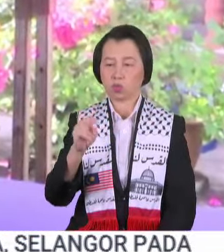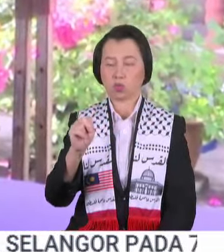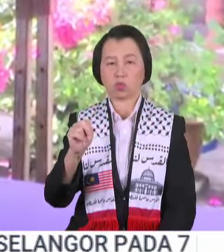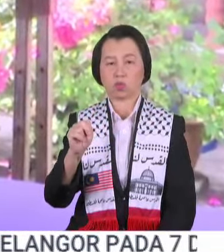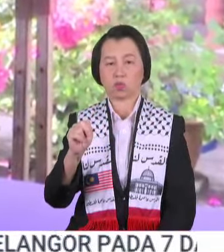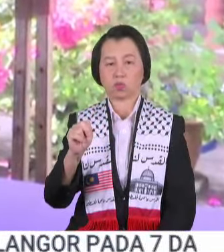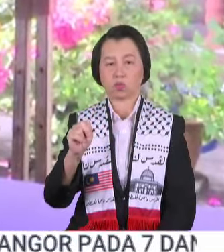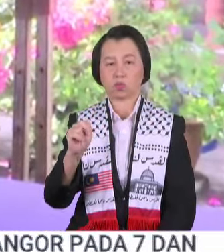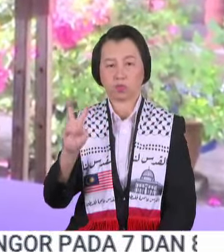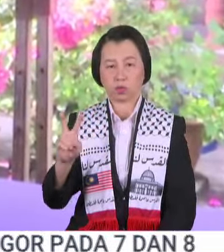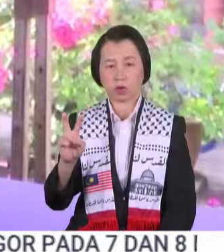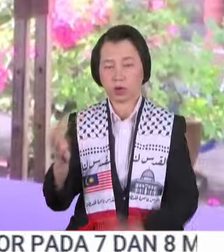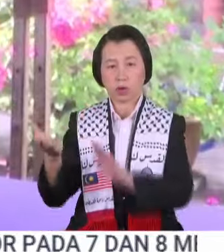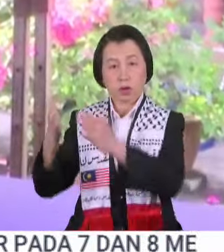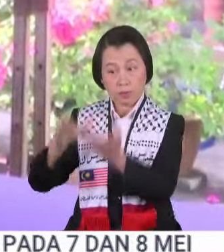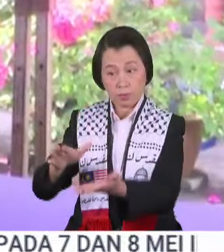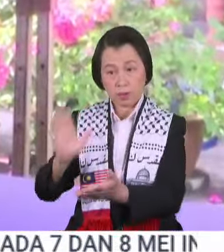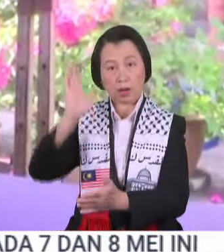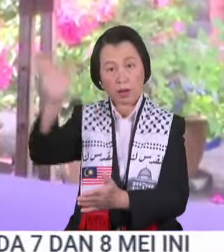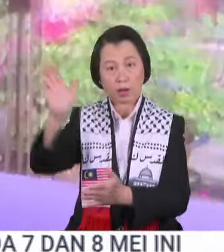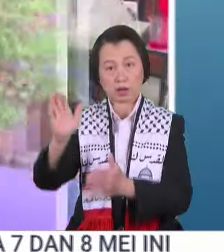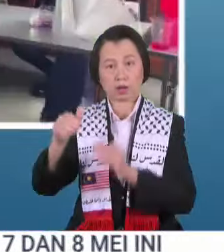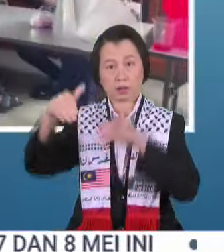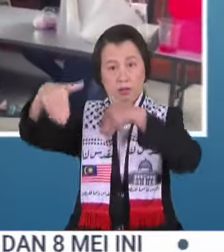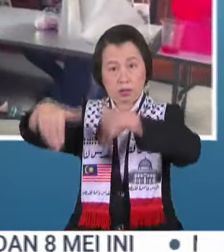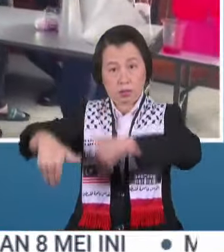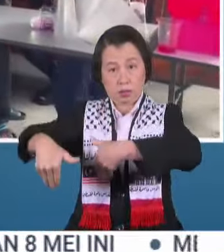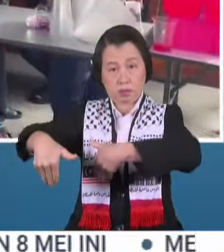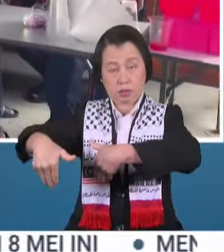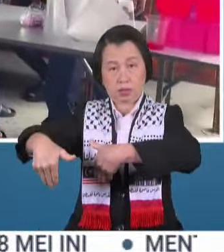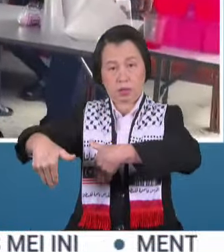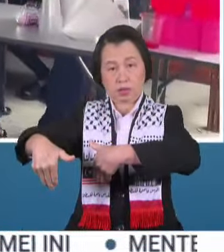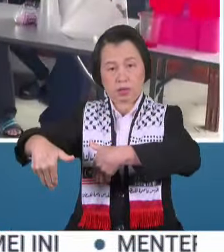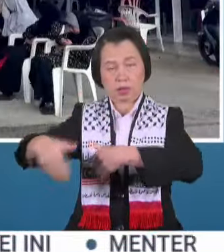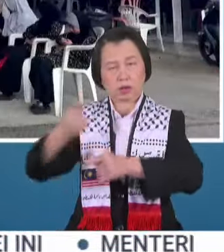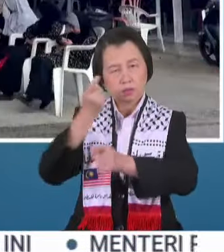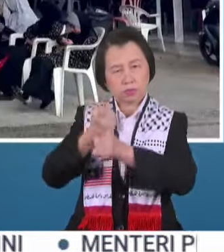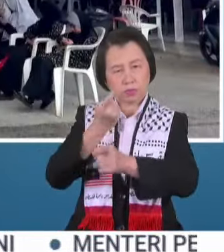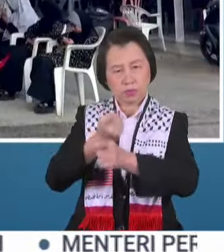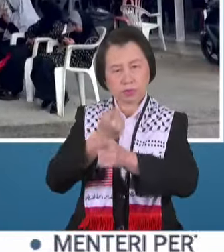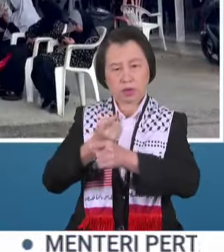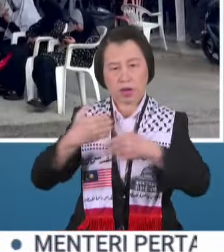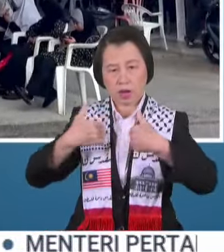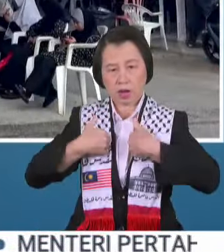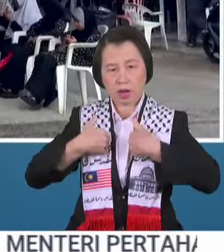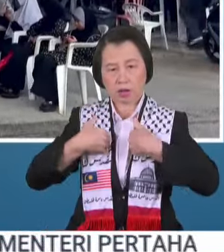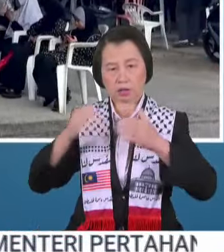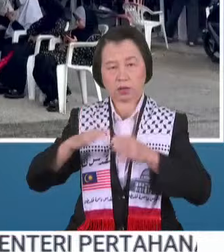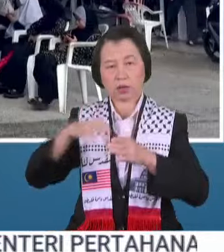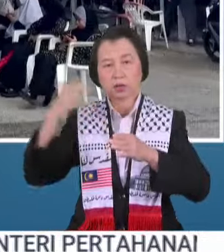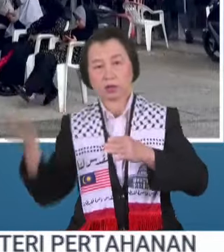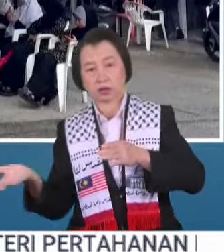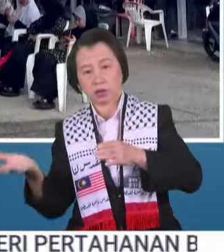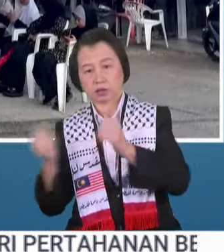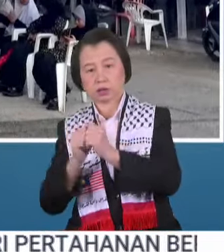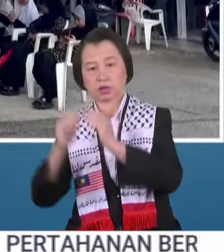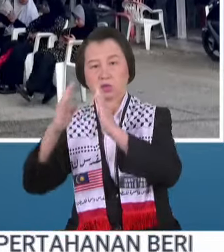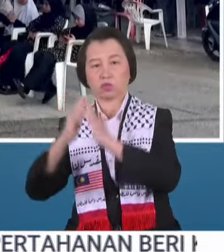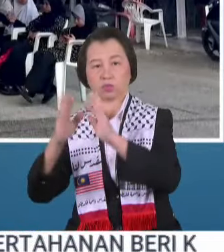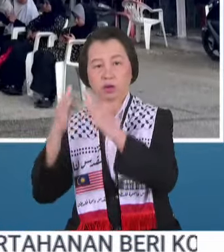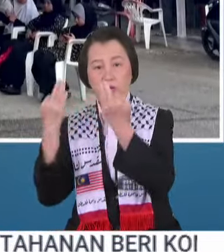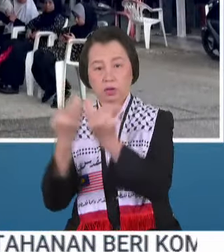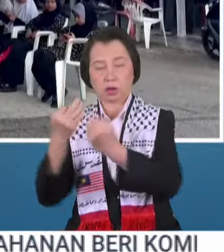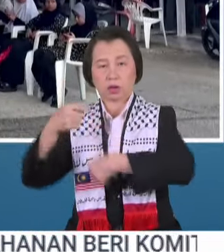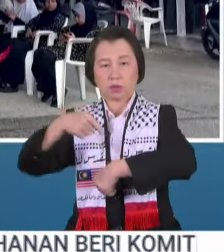Termizi, dan Allahyarham akan dikebumikan di tanah perkuburan betul-betul berada di bersebelahan dengan kediaman